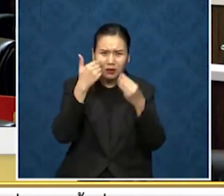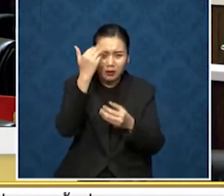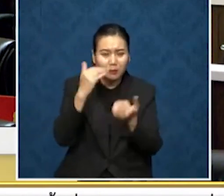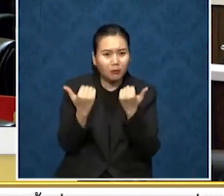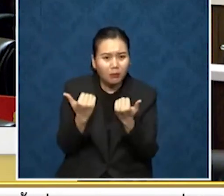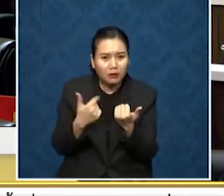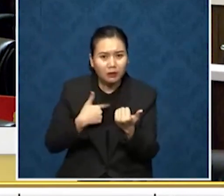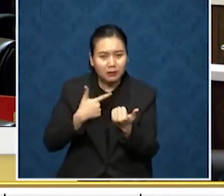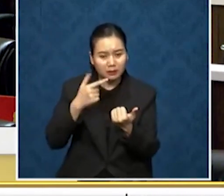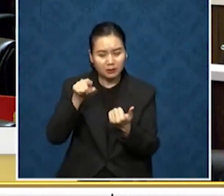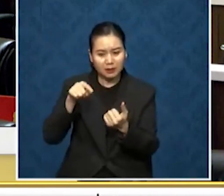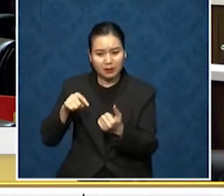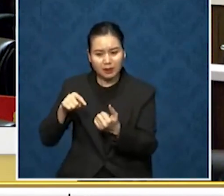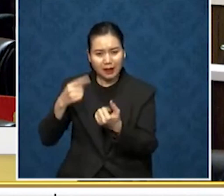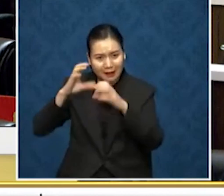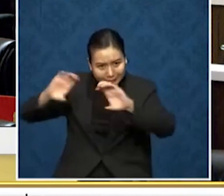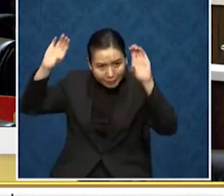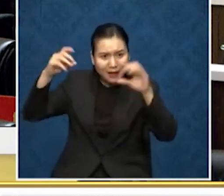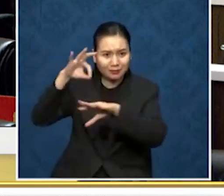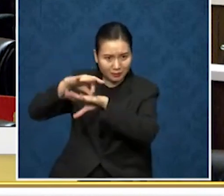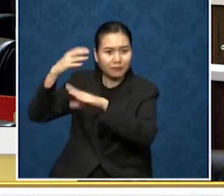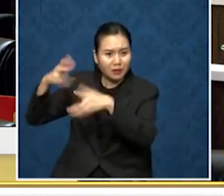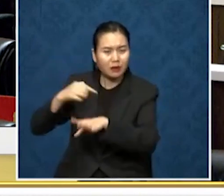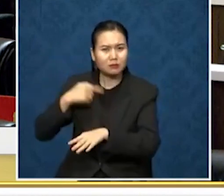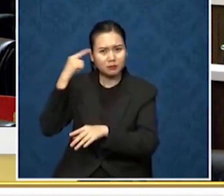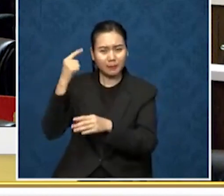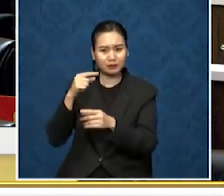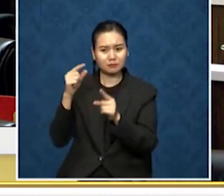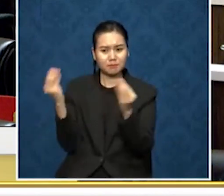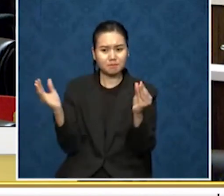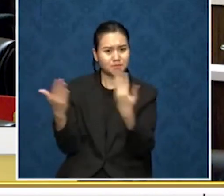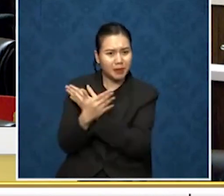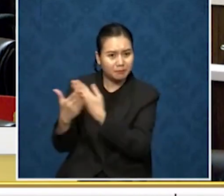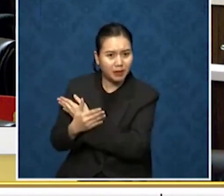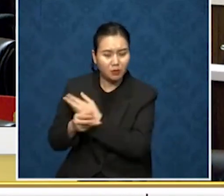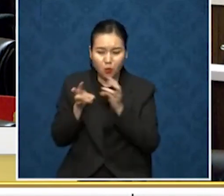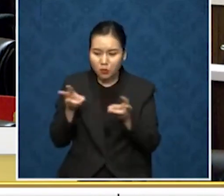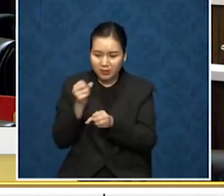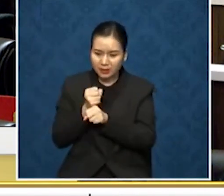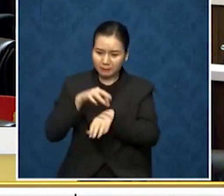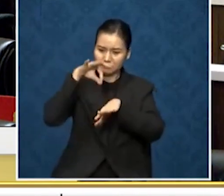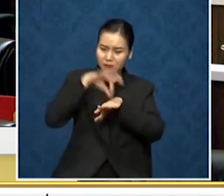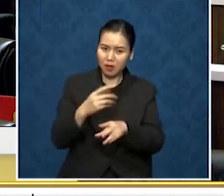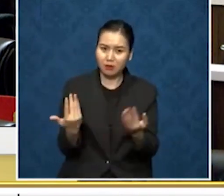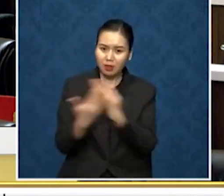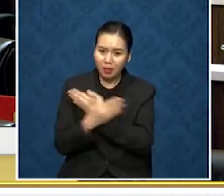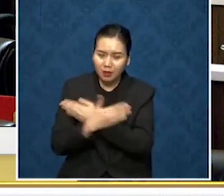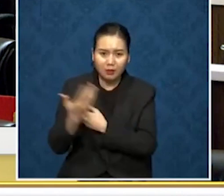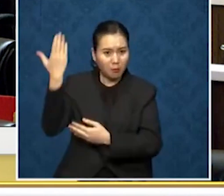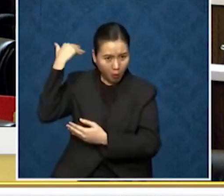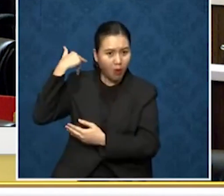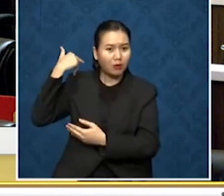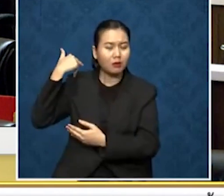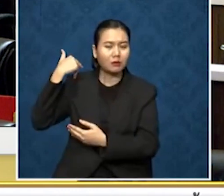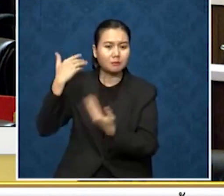วันนี้พอท่านได้ไปเป็นรัฐบาลเนี่ยท่านถึงมีการเปลี่ยนแปลงหลักการเปลี่ยนแปลงจุดยืนที่เคยมีมาตั้งแต่